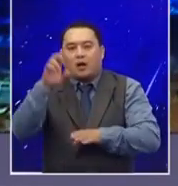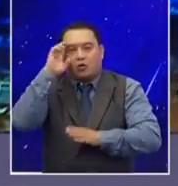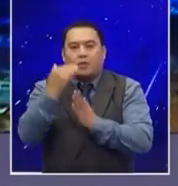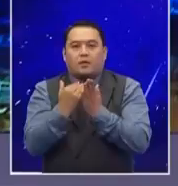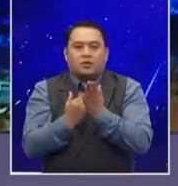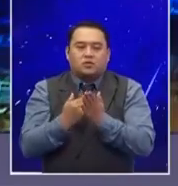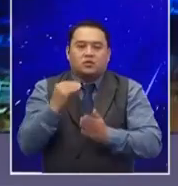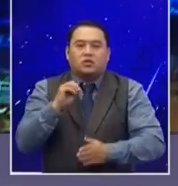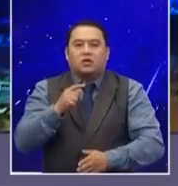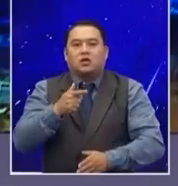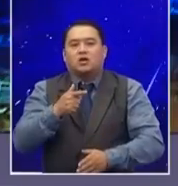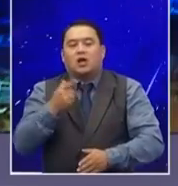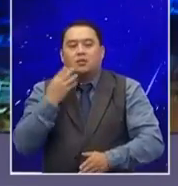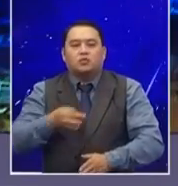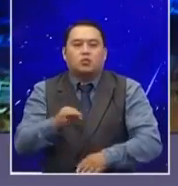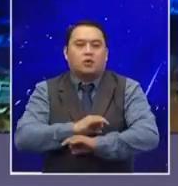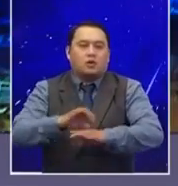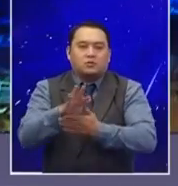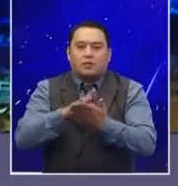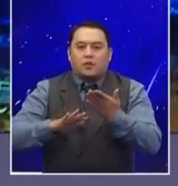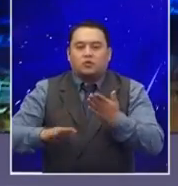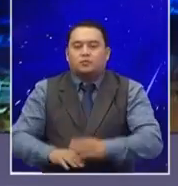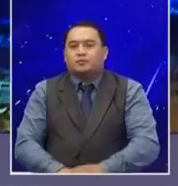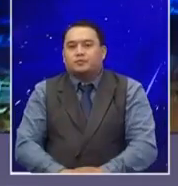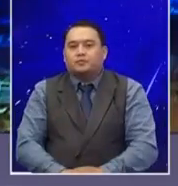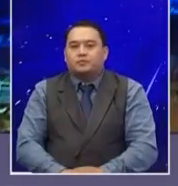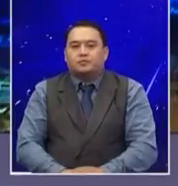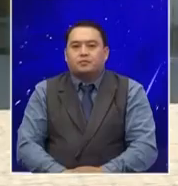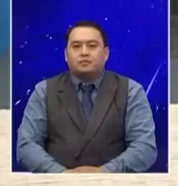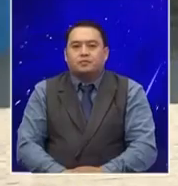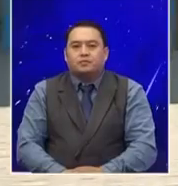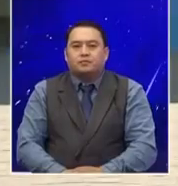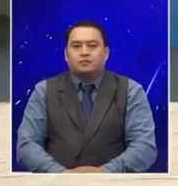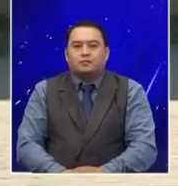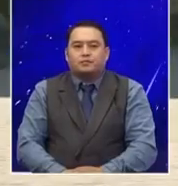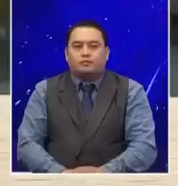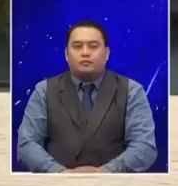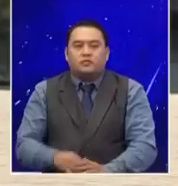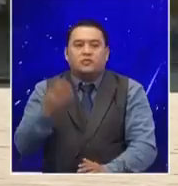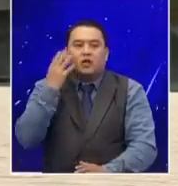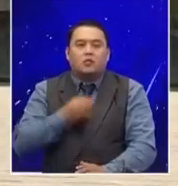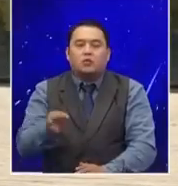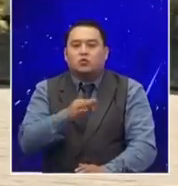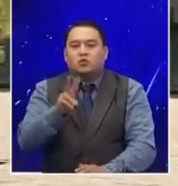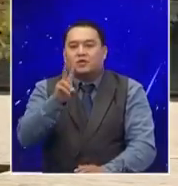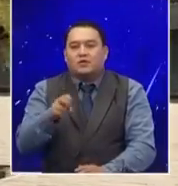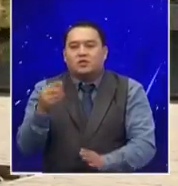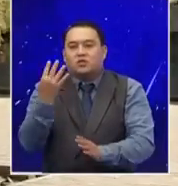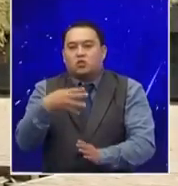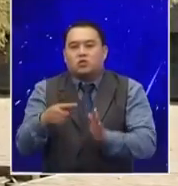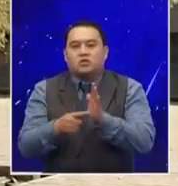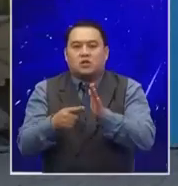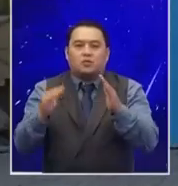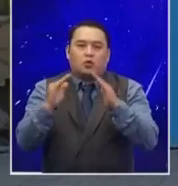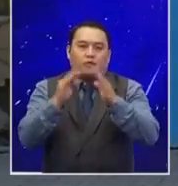государственная программа в ЖТСУском крае, расскажет наш корреспондент. Всего в Алматинской области 247 домов